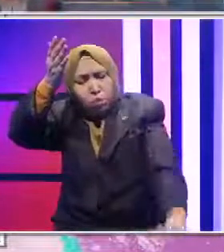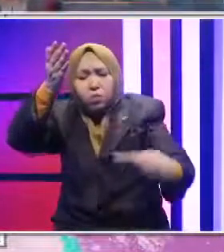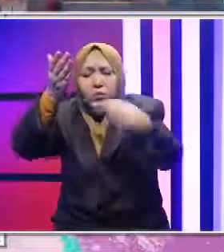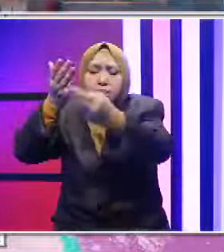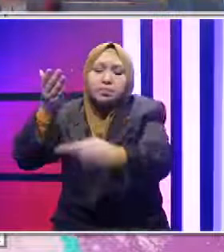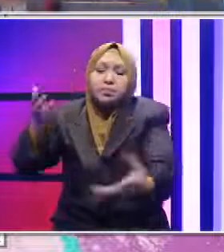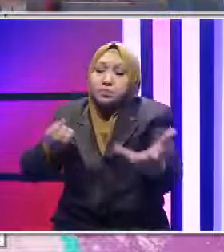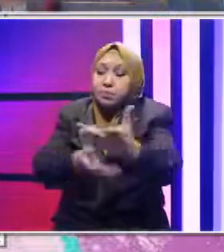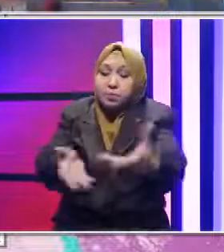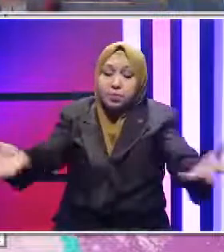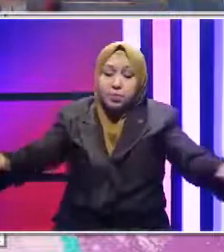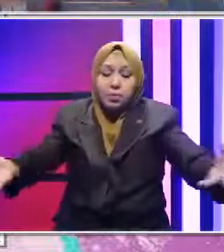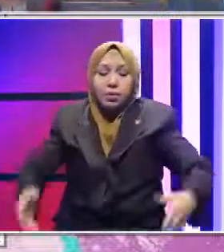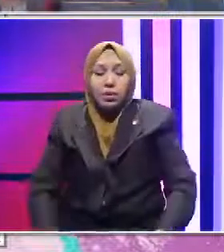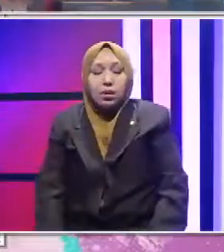انتثرت